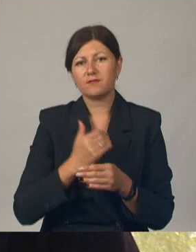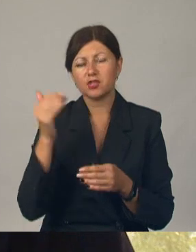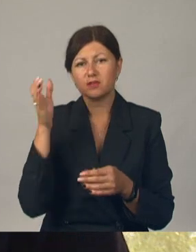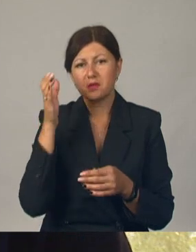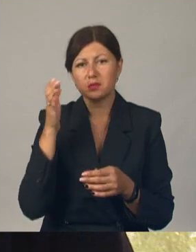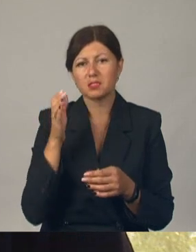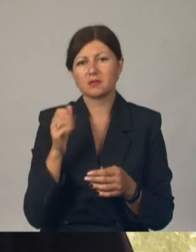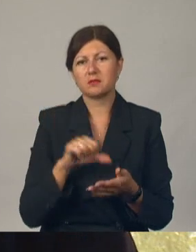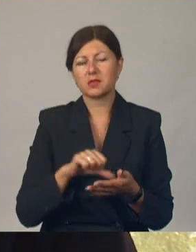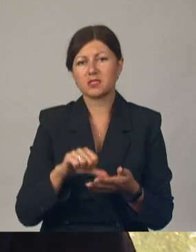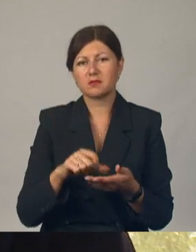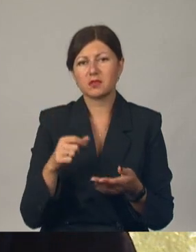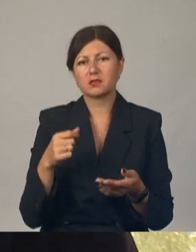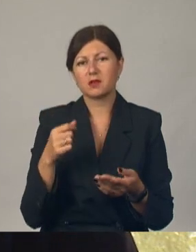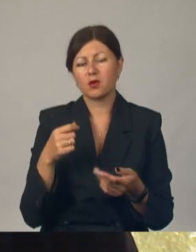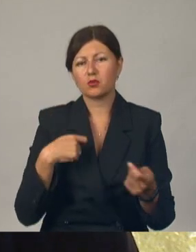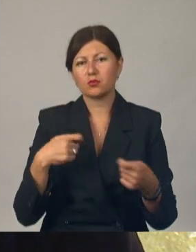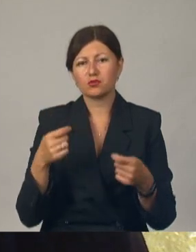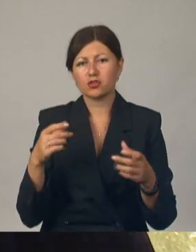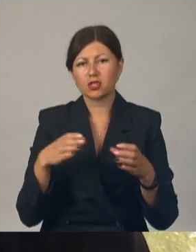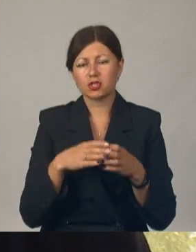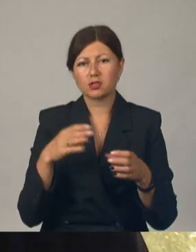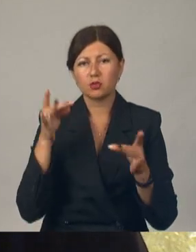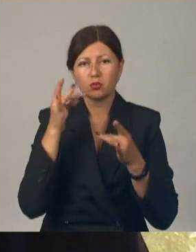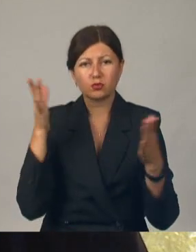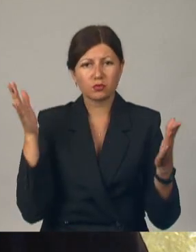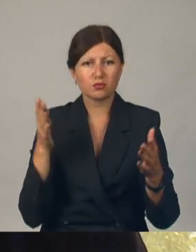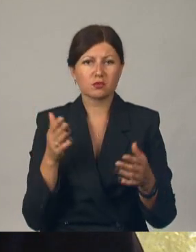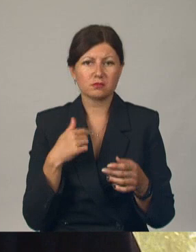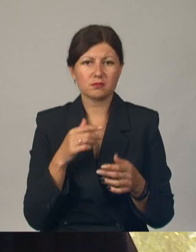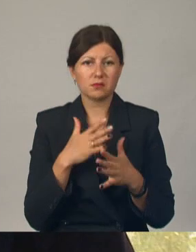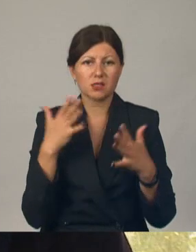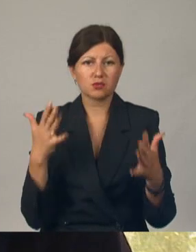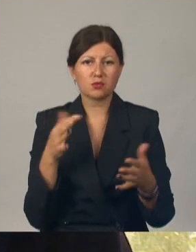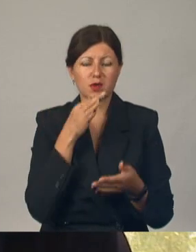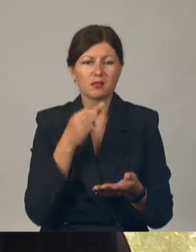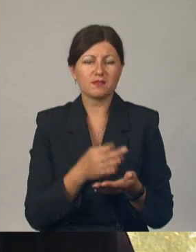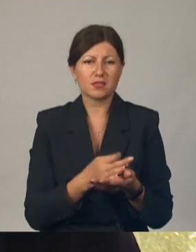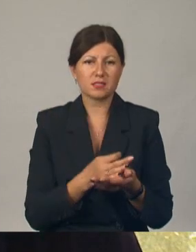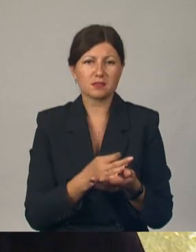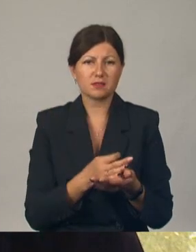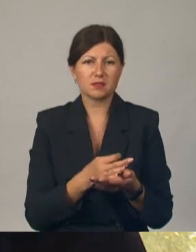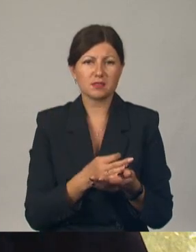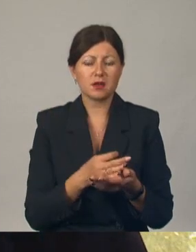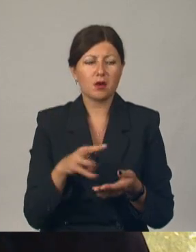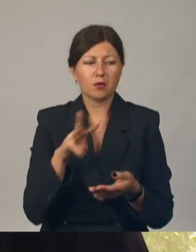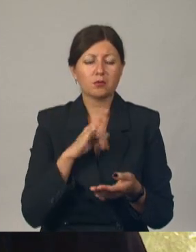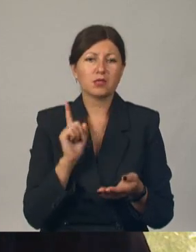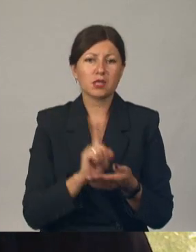образования, представители учреждений культуры. Вот на нас, наверное, лежит особая ответственность, потому что мы